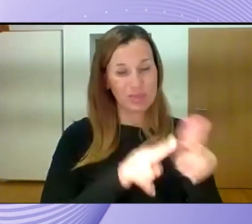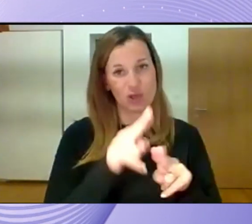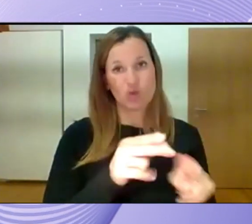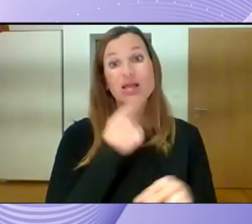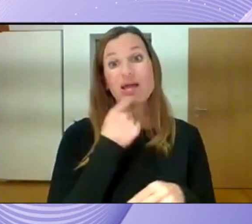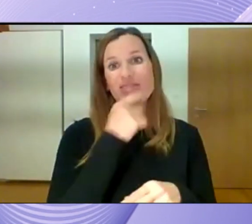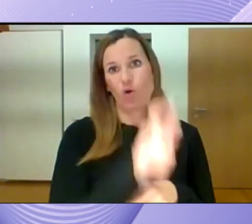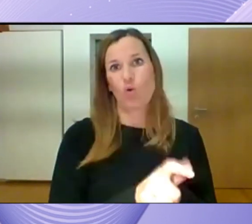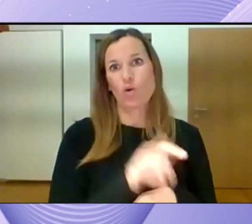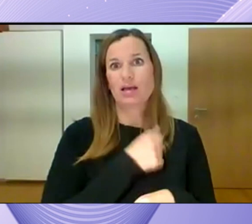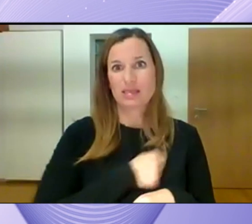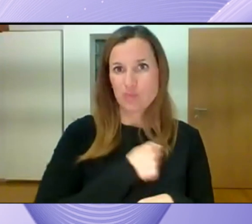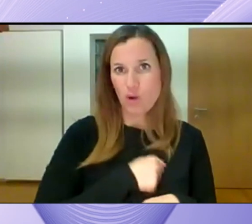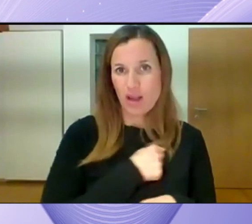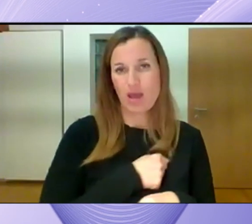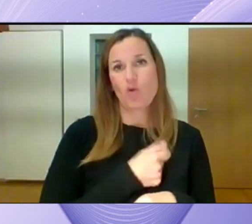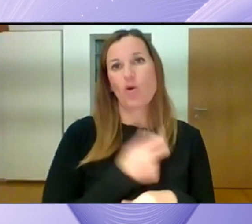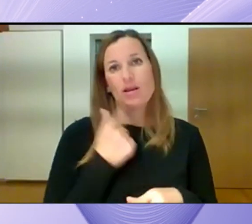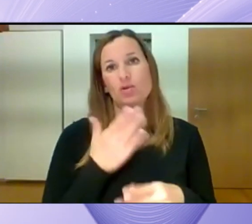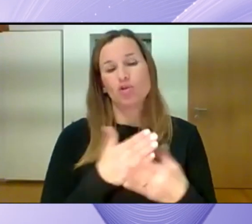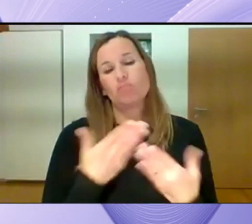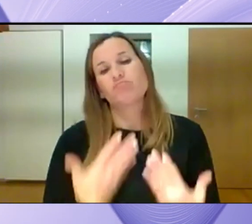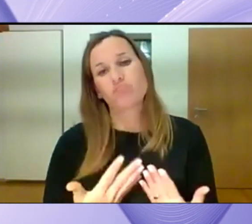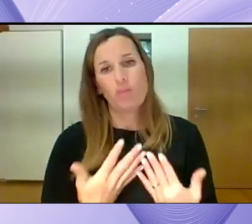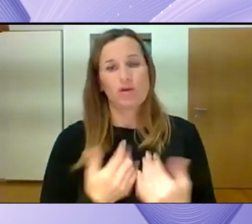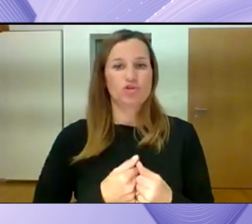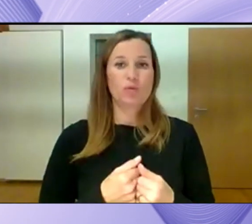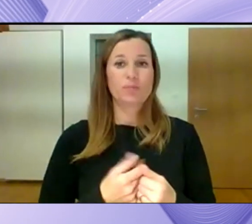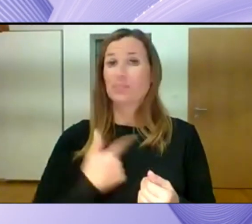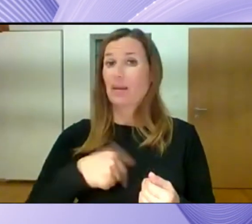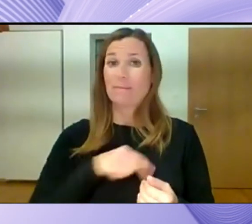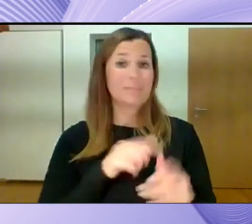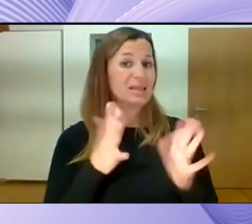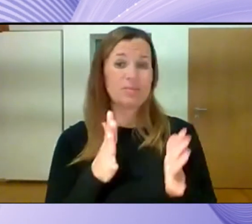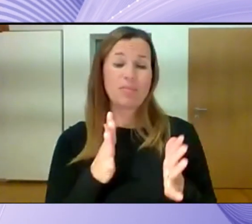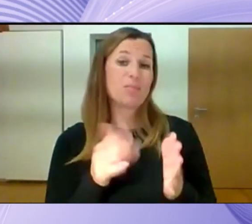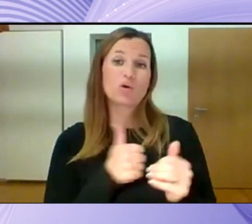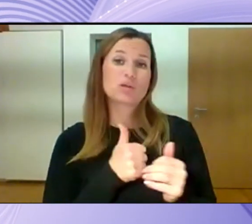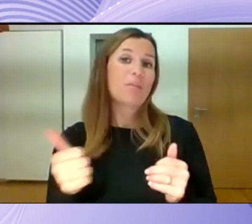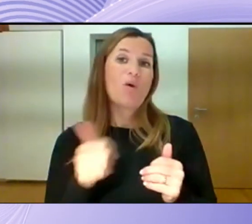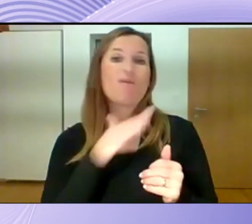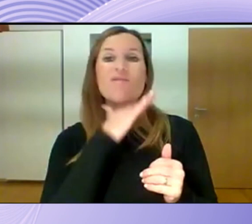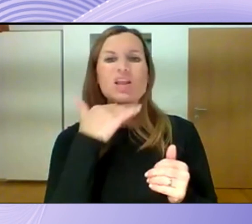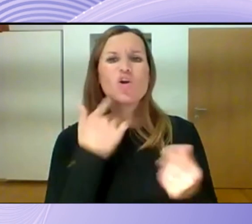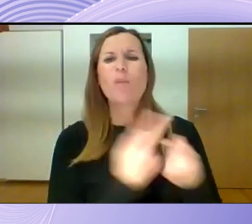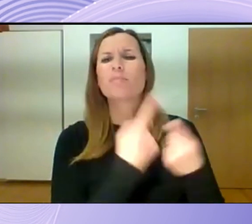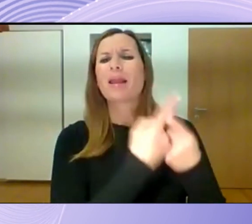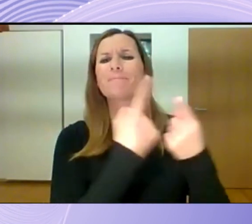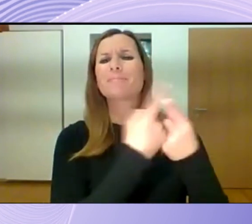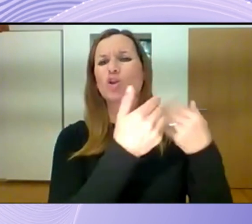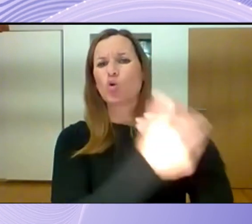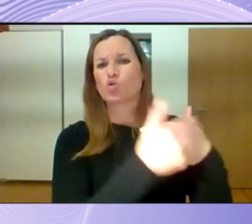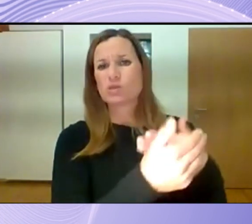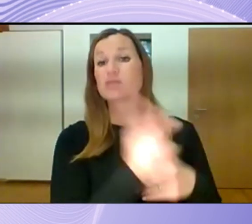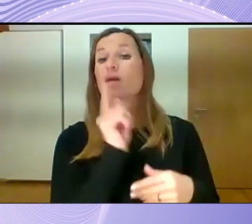nekoga, ki je zbolel ali pa opešal. Tako da nimamo samo kot zanimivost veliko prepirov sosedskih, imamo